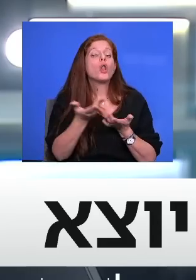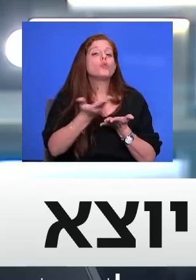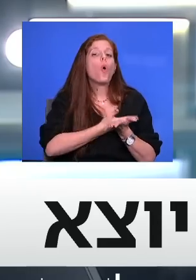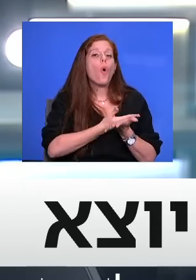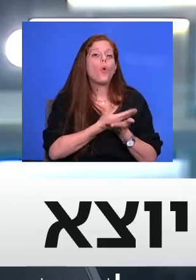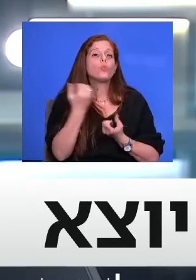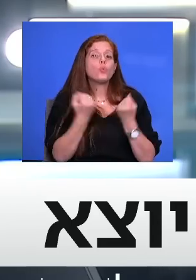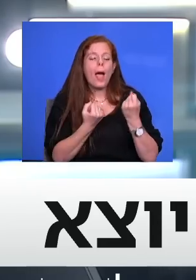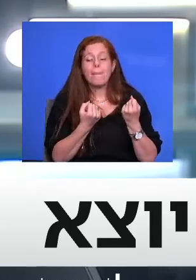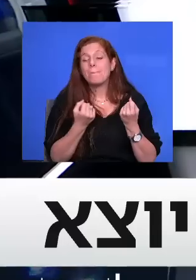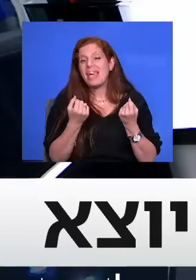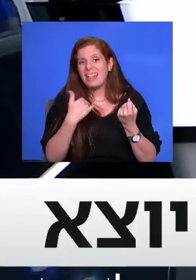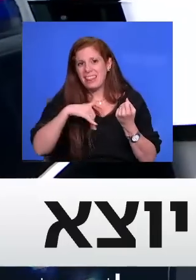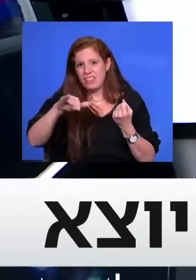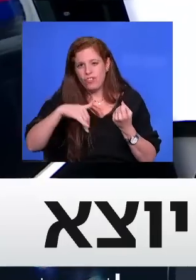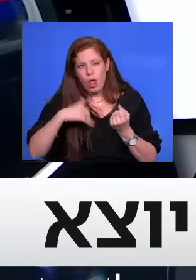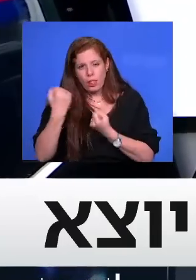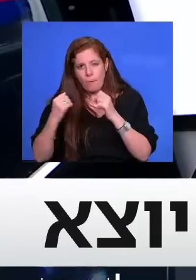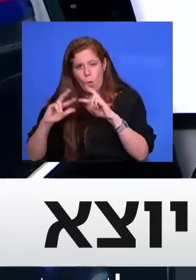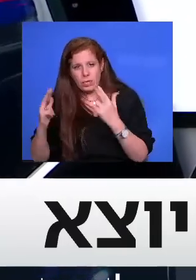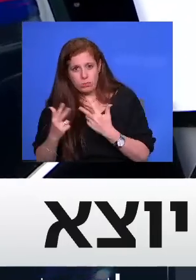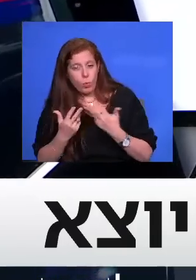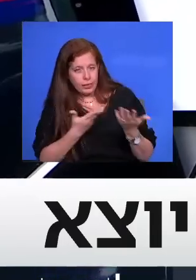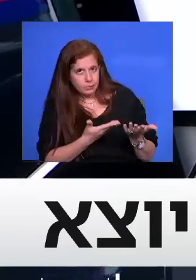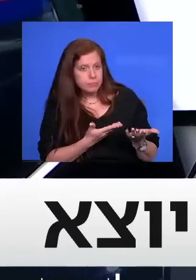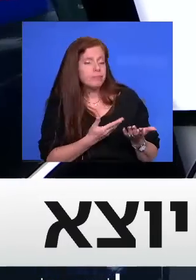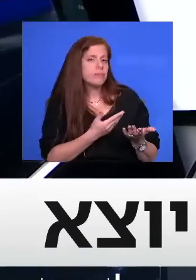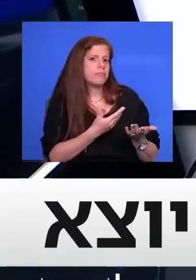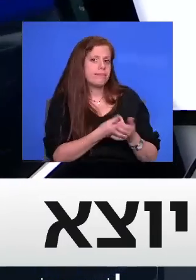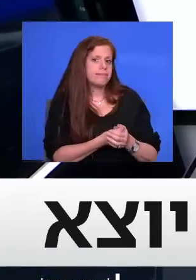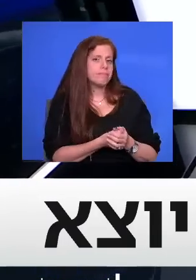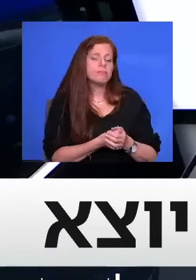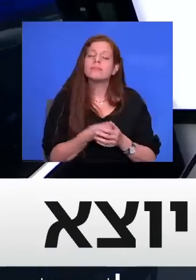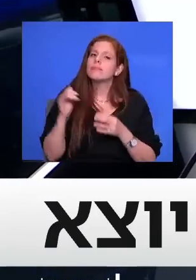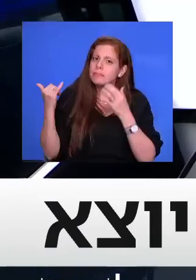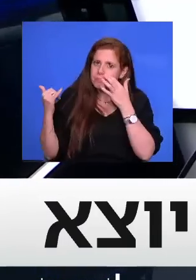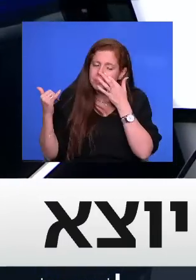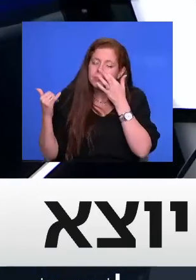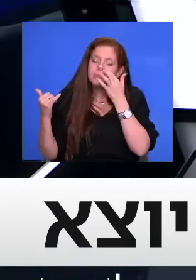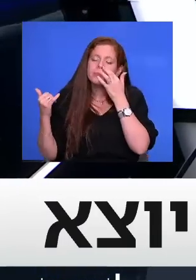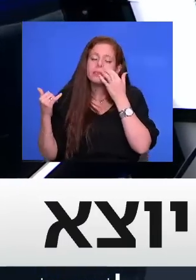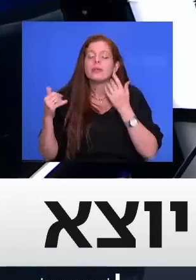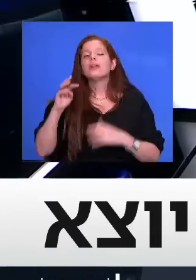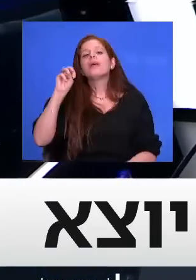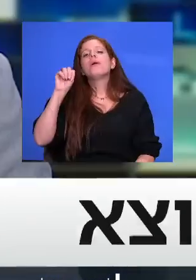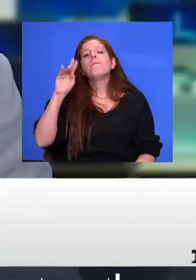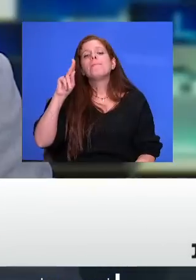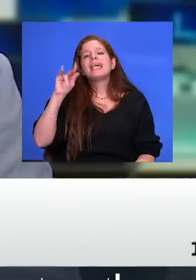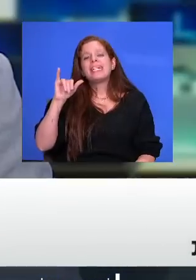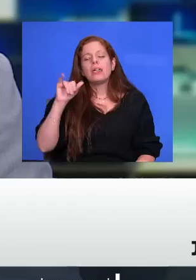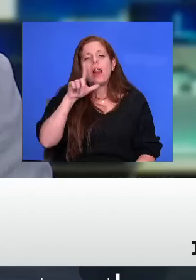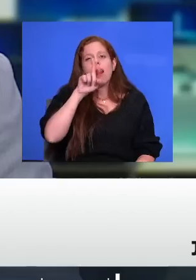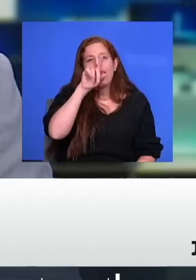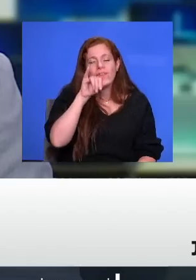תחבורה ציבורית, ואנחנו אליך עם הסיפור הזה והפרטים שלו, מיכל שמש, כתבנו הפוליטי. נכון מאוד, מיכל. מיקי לוי, יושב ראש